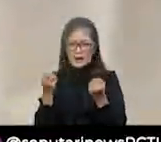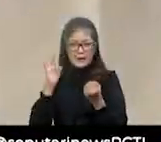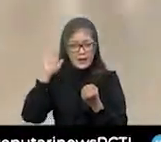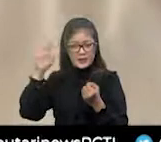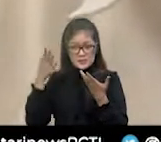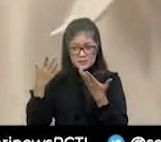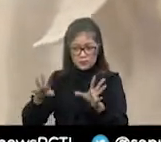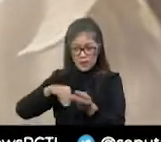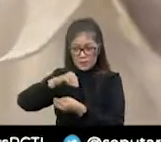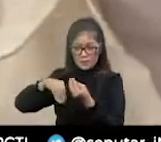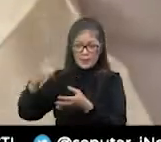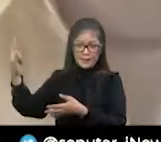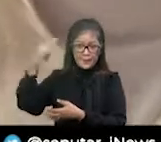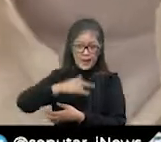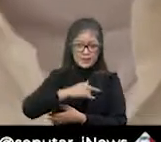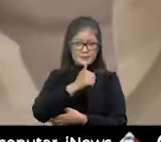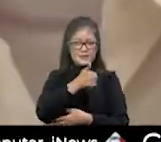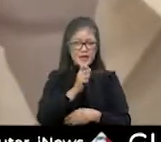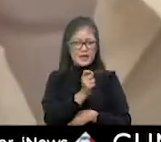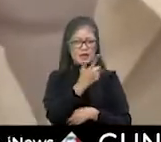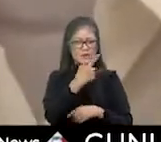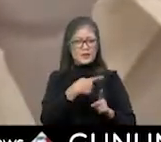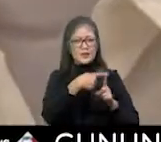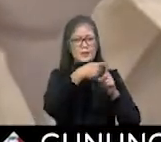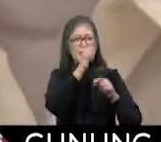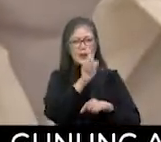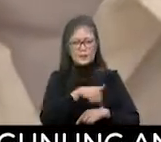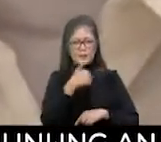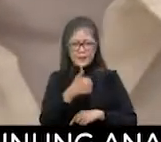membaik. Dari Madinah, Arab Saudi, Ahmad Suraji, iNews melaporkan.